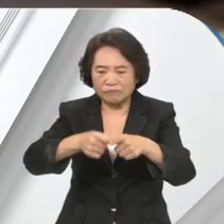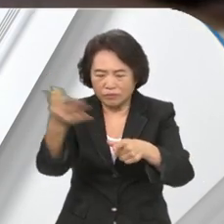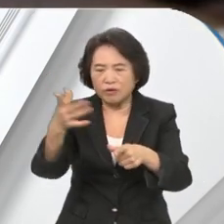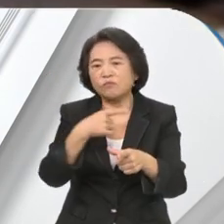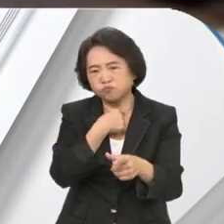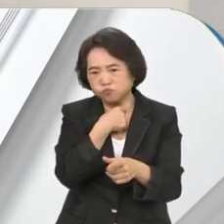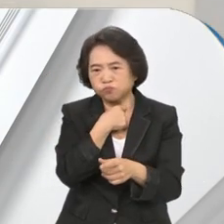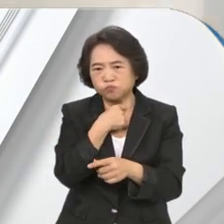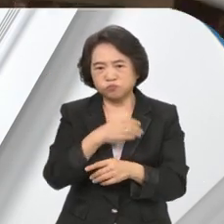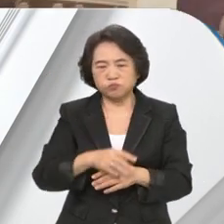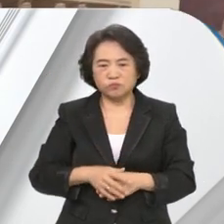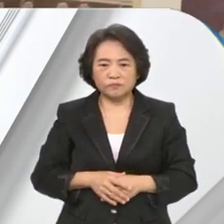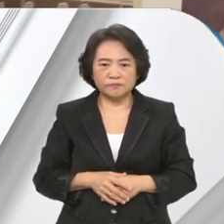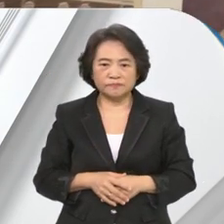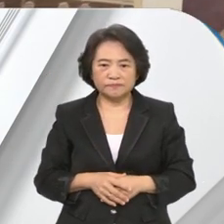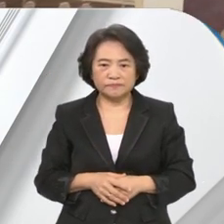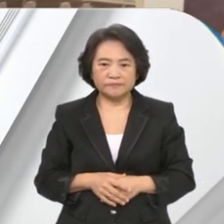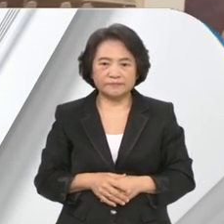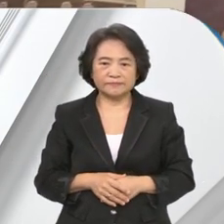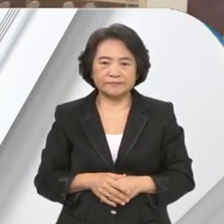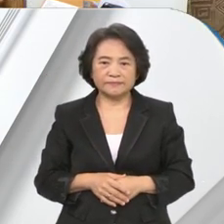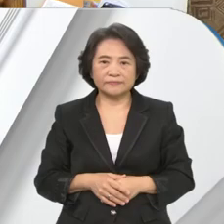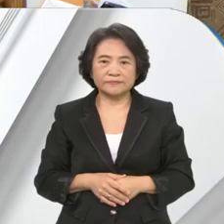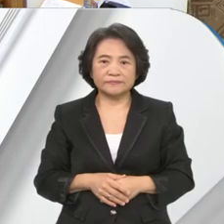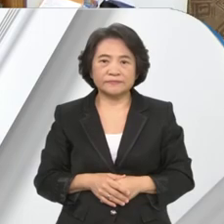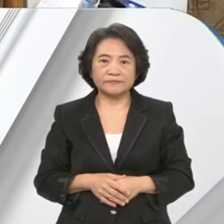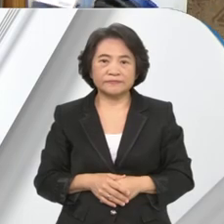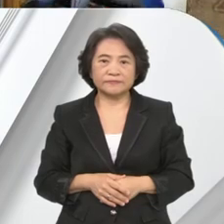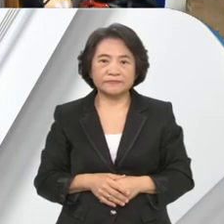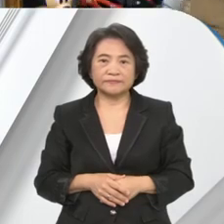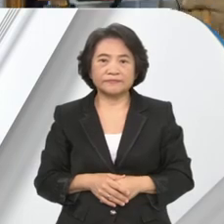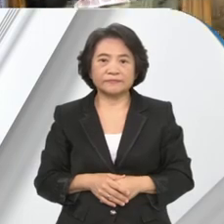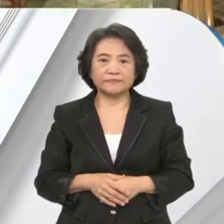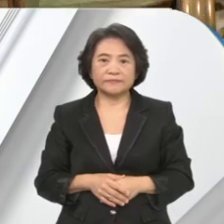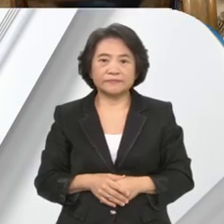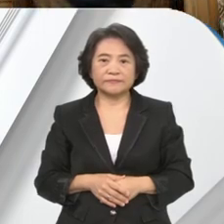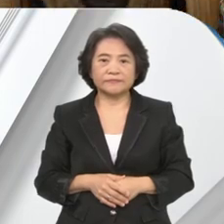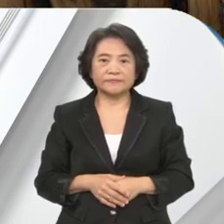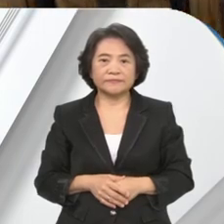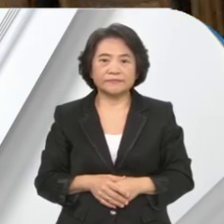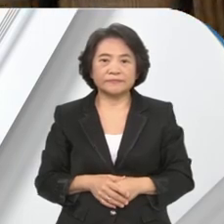原的一日。下个新闻，请用准吴祥平、陈玉新综合报道。